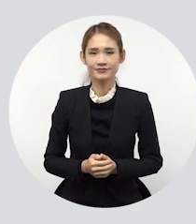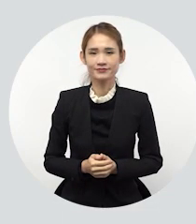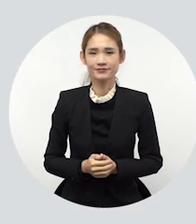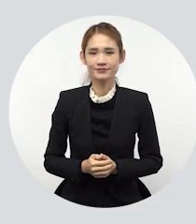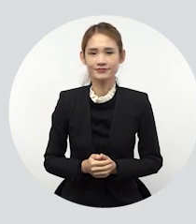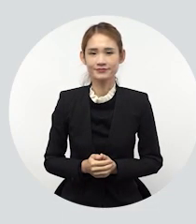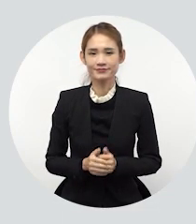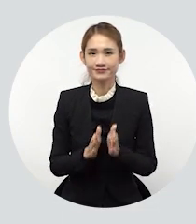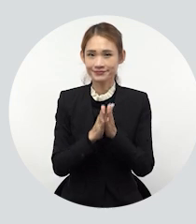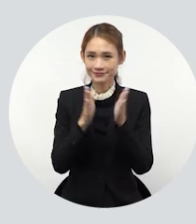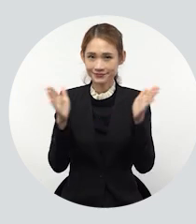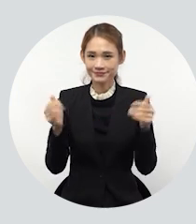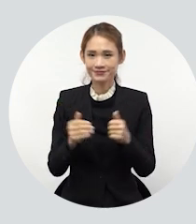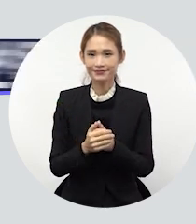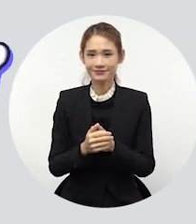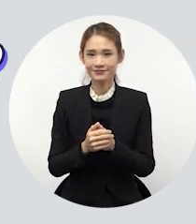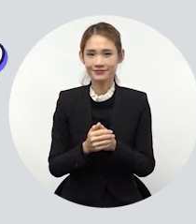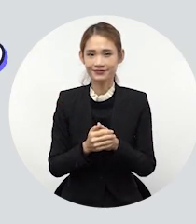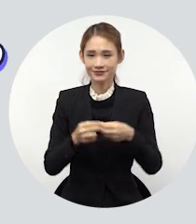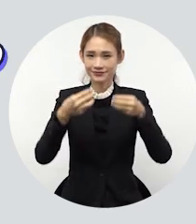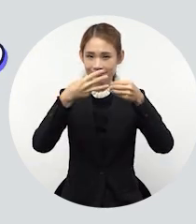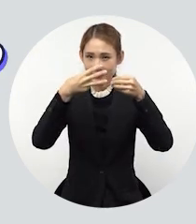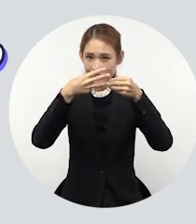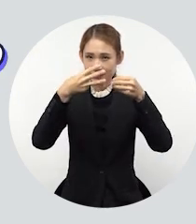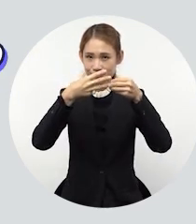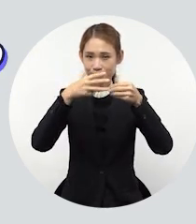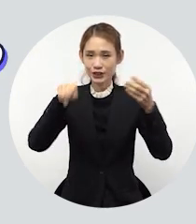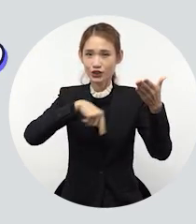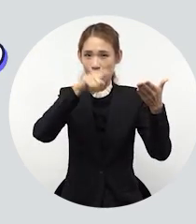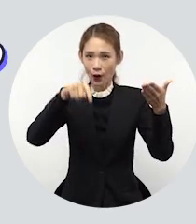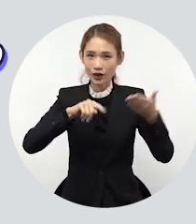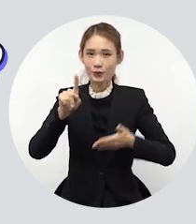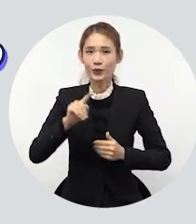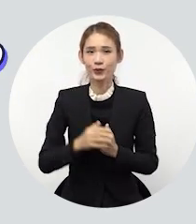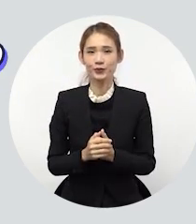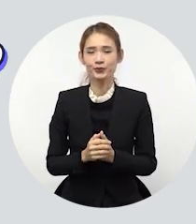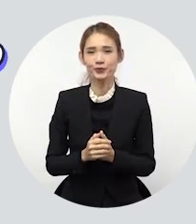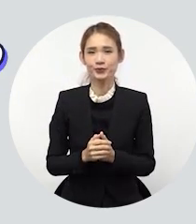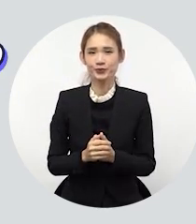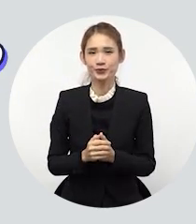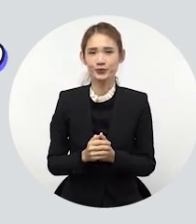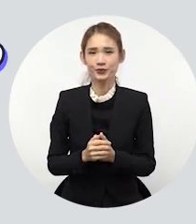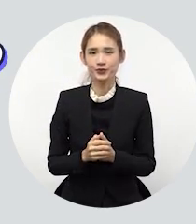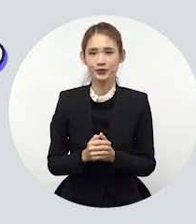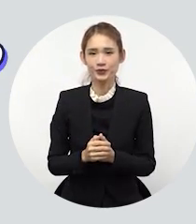자, 네. 가겠습니다. 현학 씨 3번 문제 정답 몇 번 같았어요?